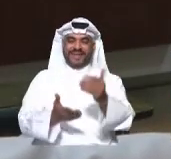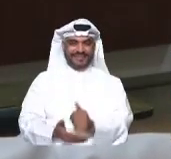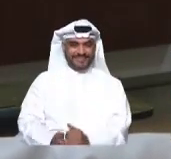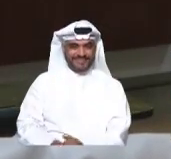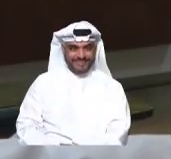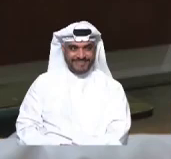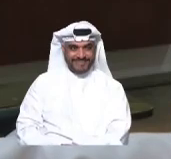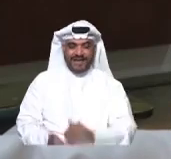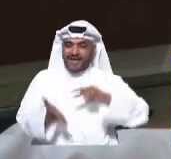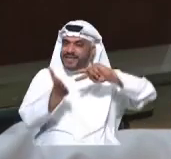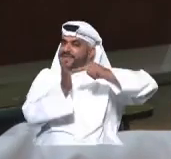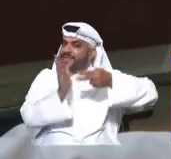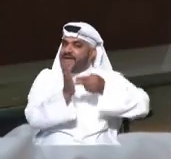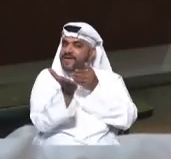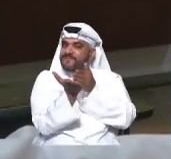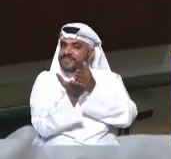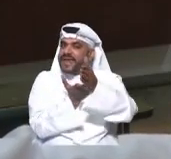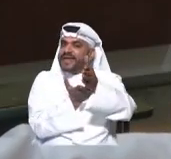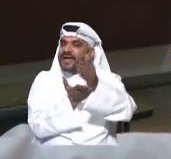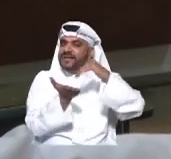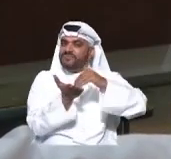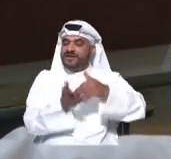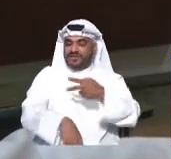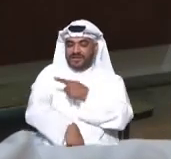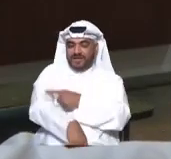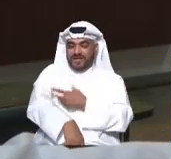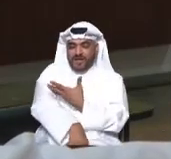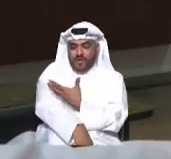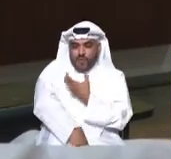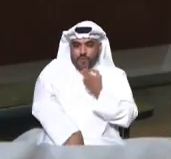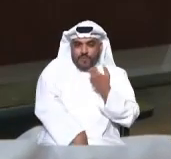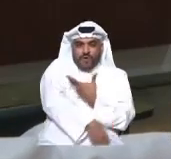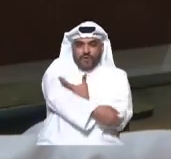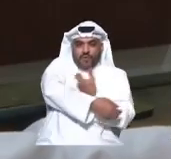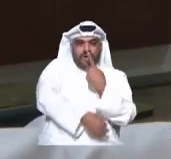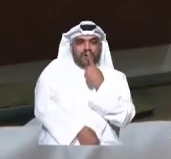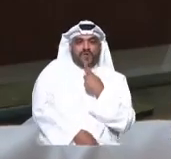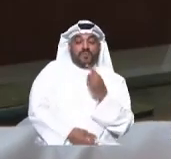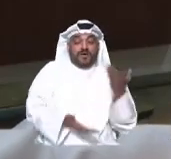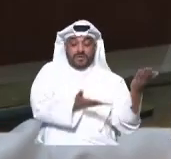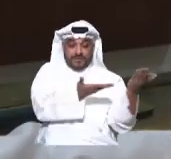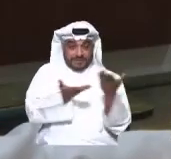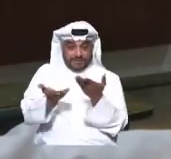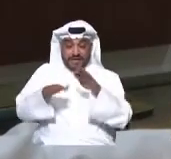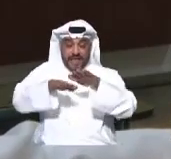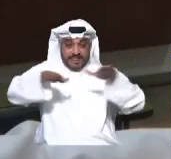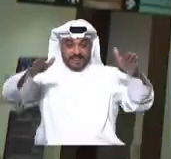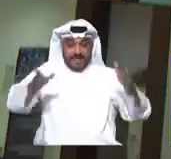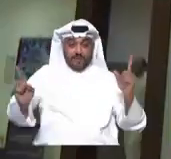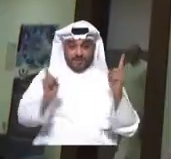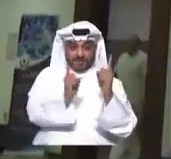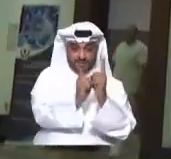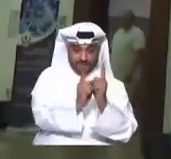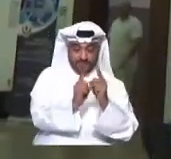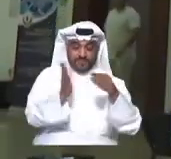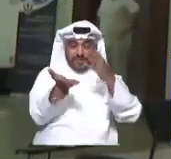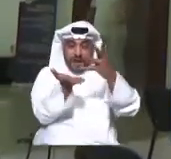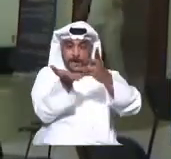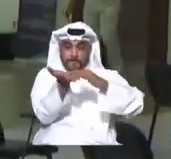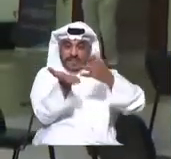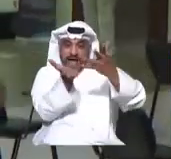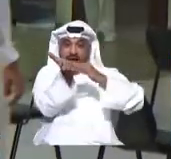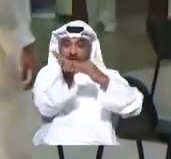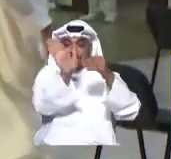طبعا آلية التبرع احنا هنا عندنا، احنا نستقبل المتبرع بالقسم الاستقبال مع إحضار البطاقة المدنية